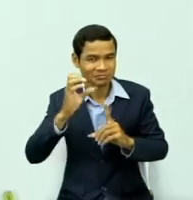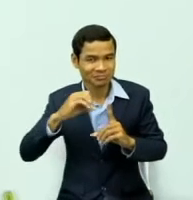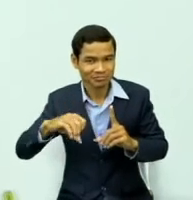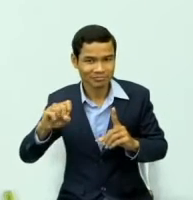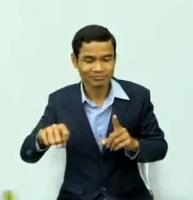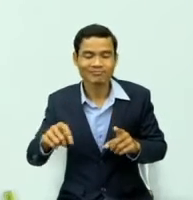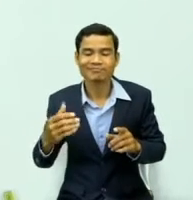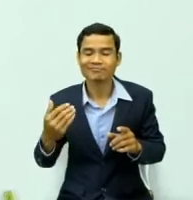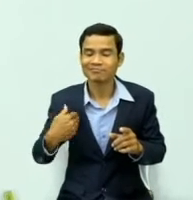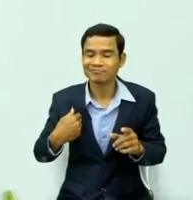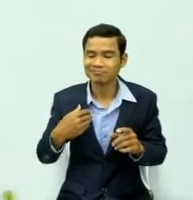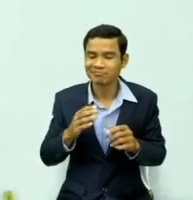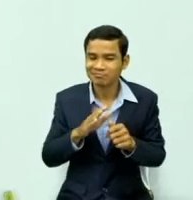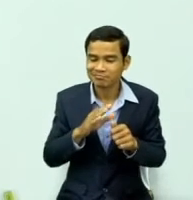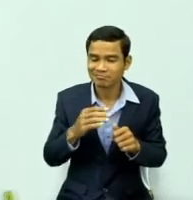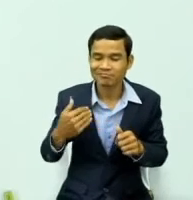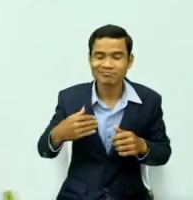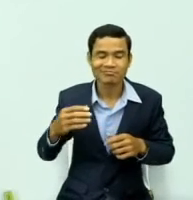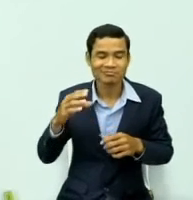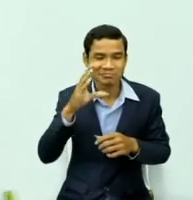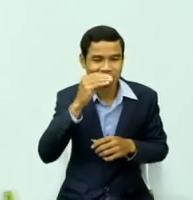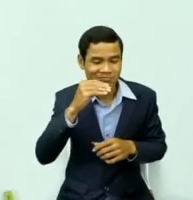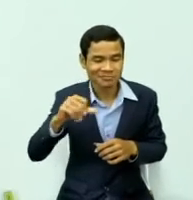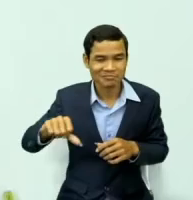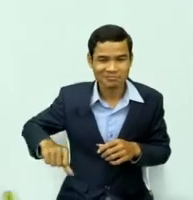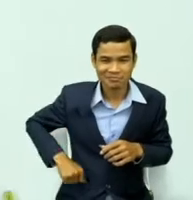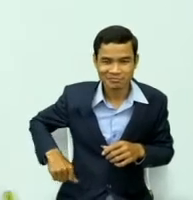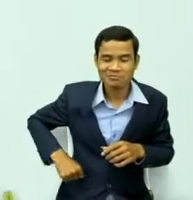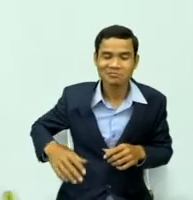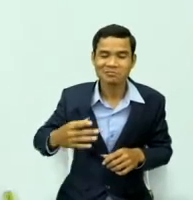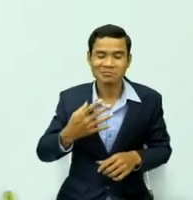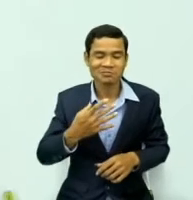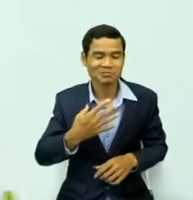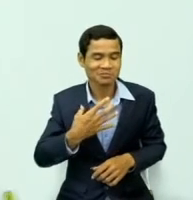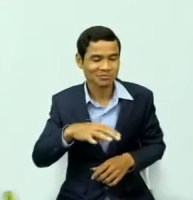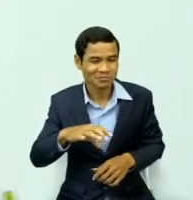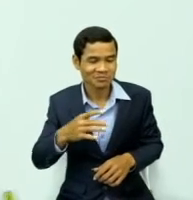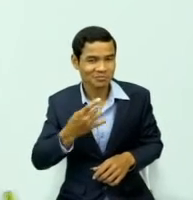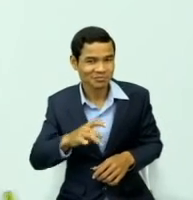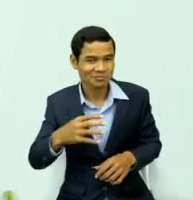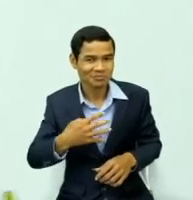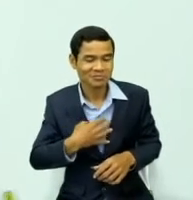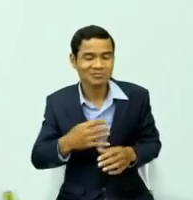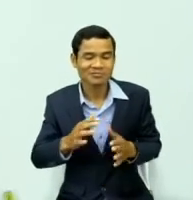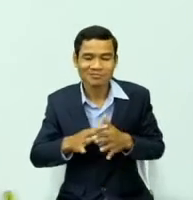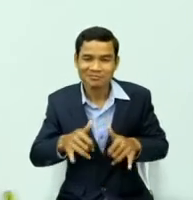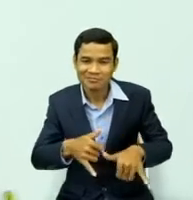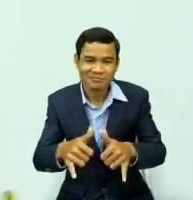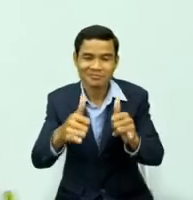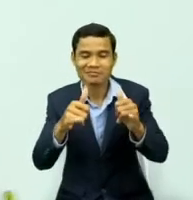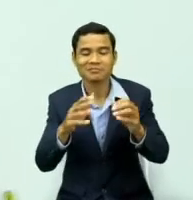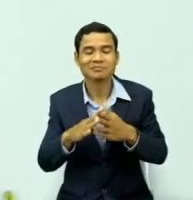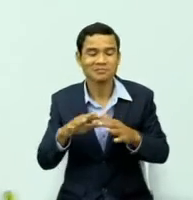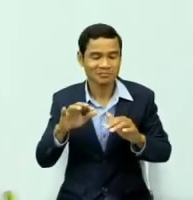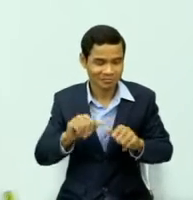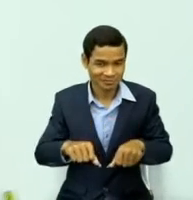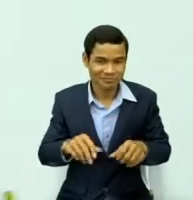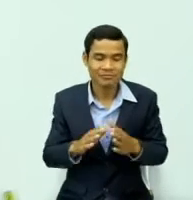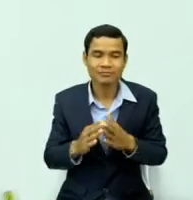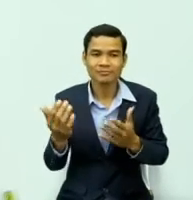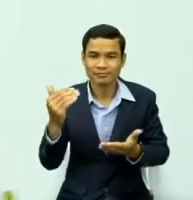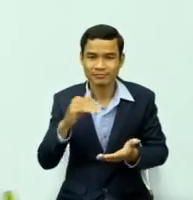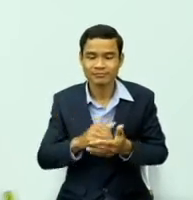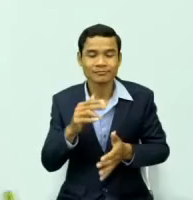nhóm thốt đi dễ nhé nhập ổn rút trắng pro lạnh liền chà và chúng ta chưa mới khi mà đoàn tiết